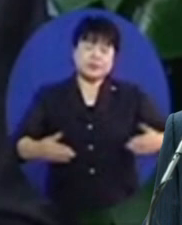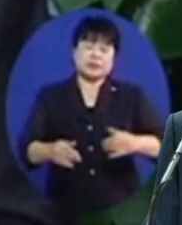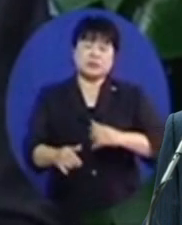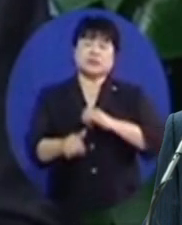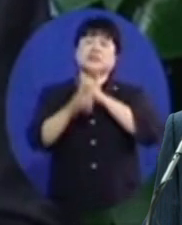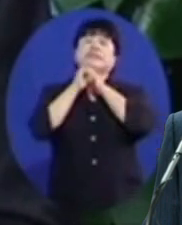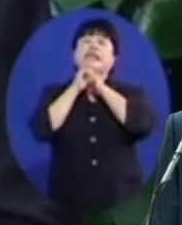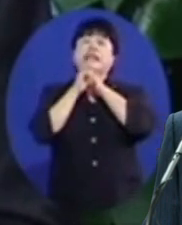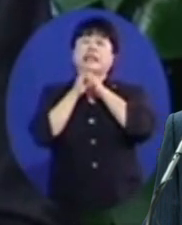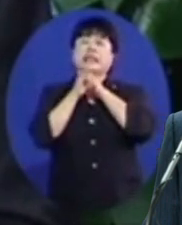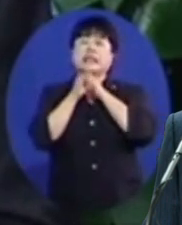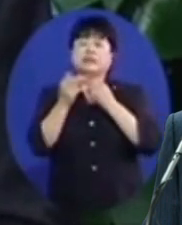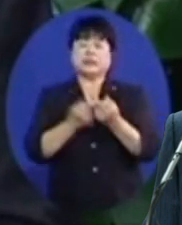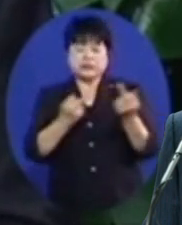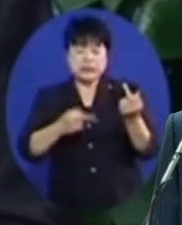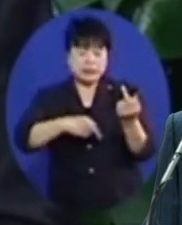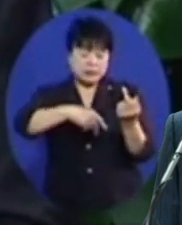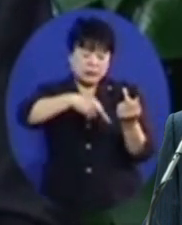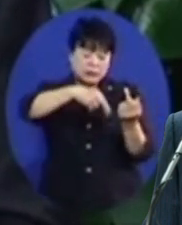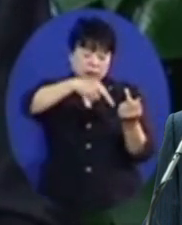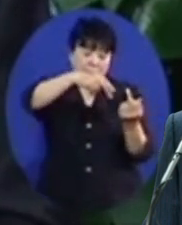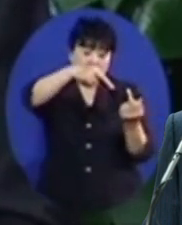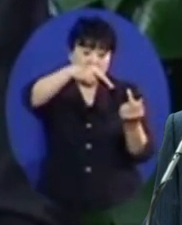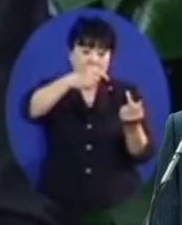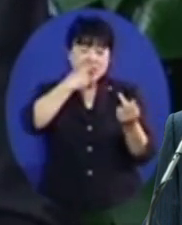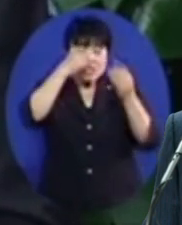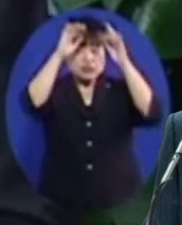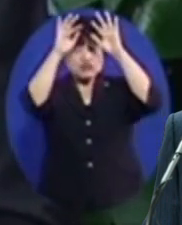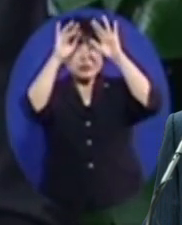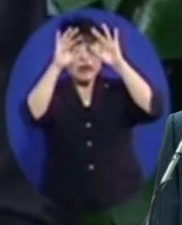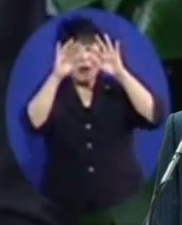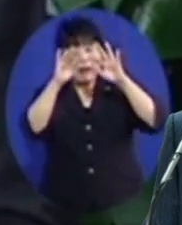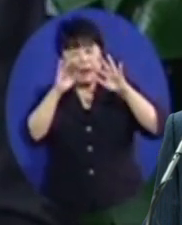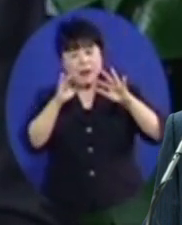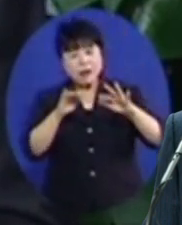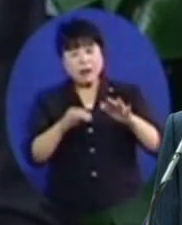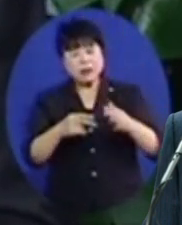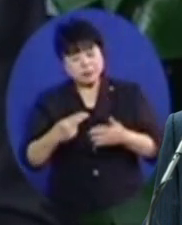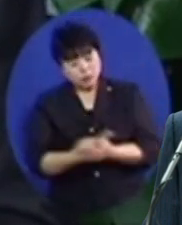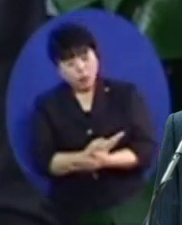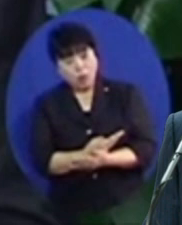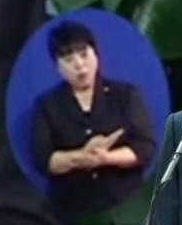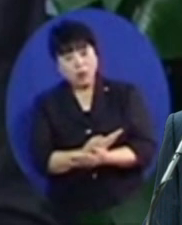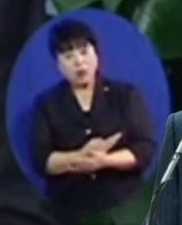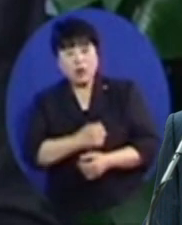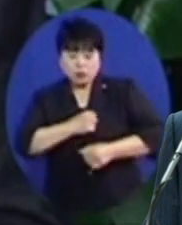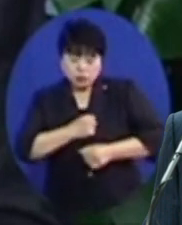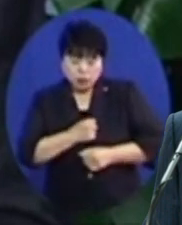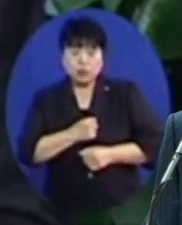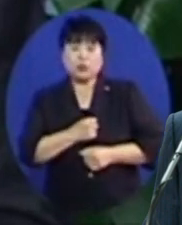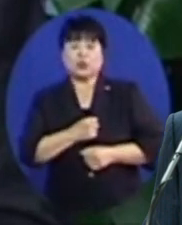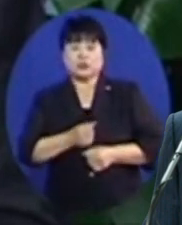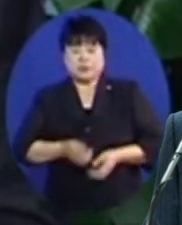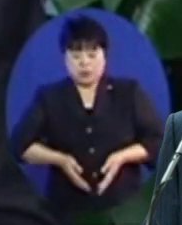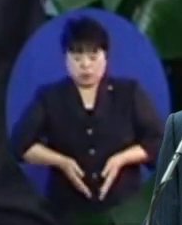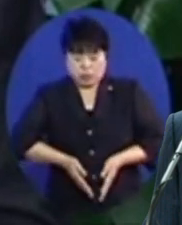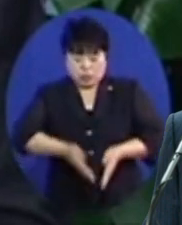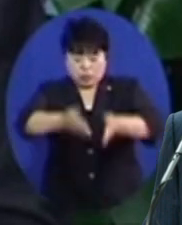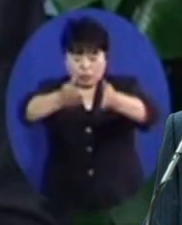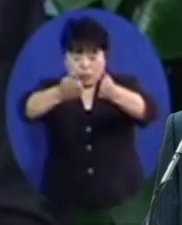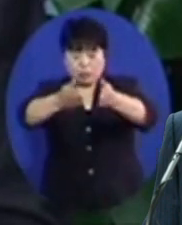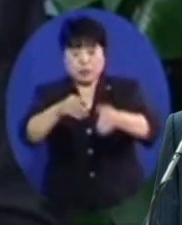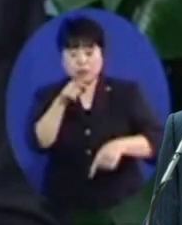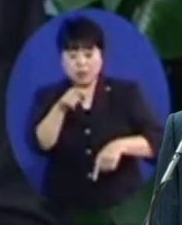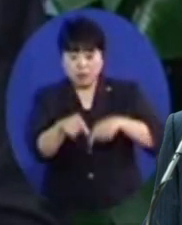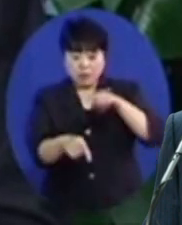자살하려고 산길을 걸어올라가는데 눈이 많이 와서 미끄러운데 조심스럽게 일직선으로 산